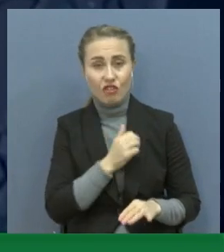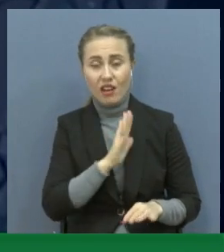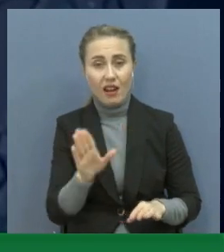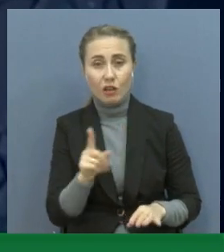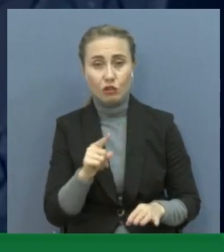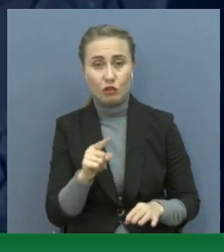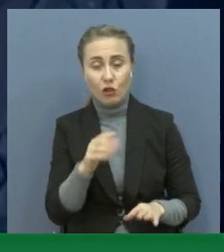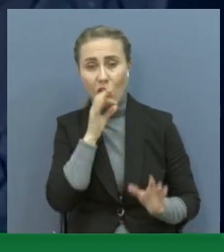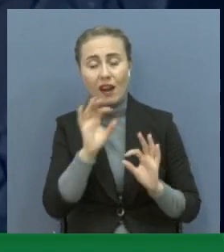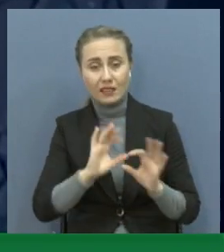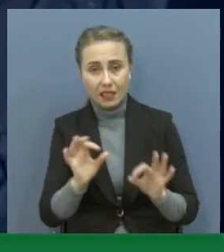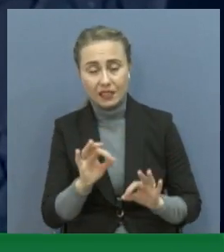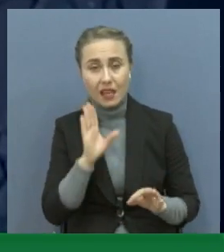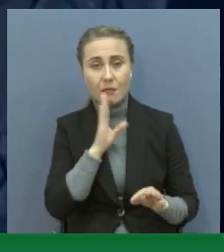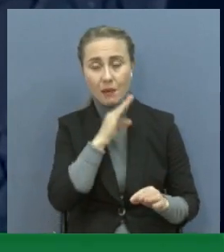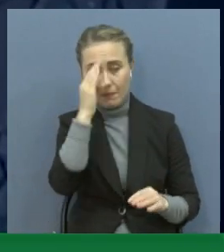что признался, и